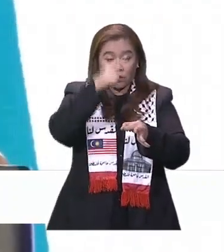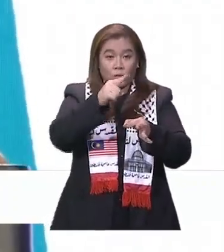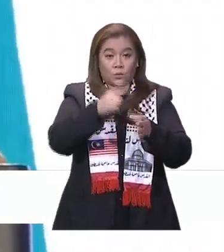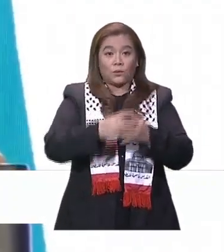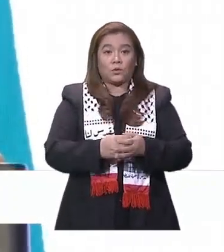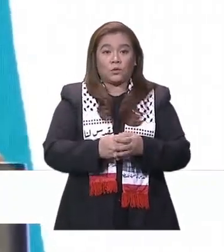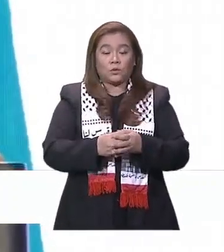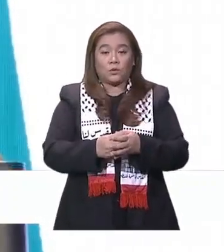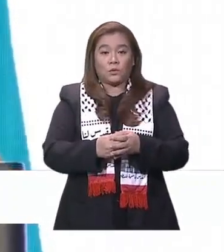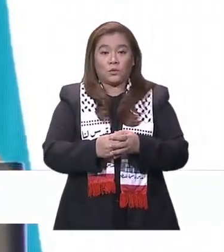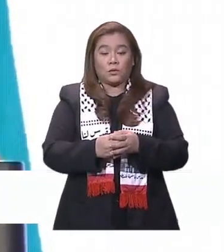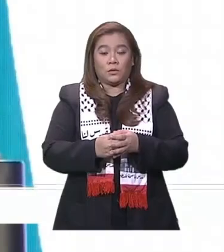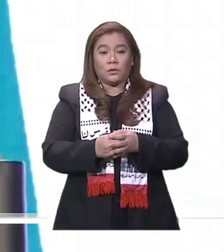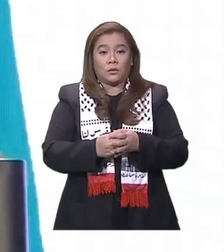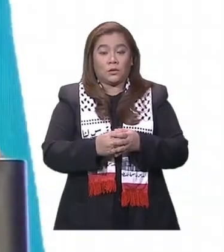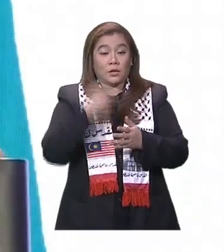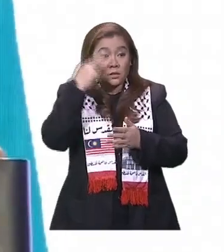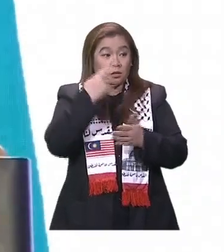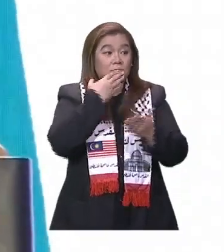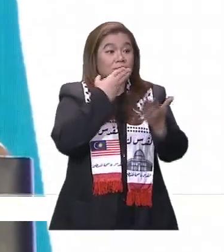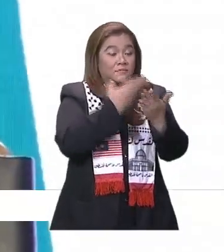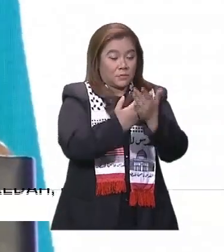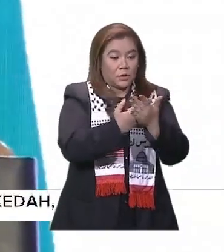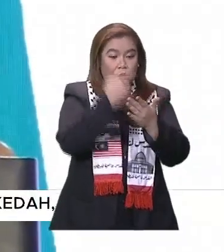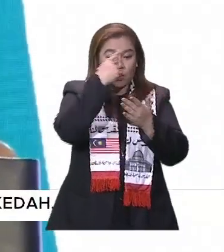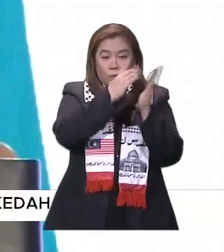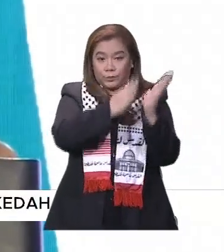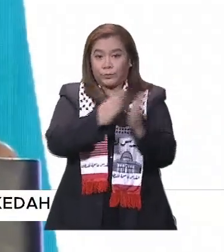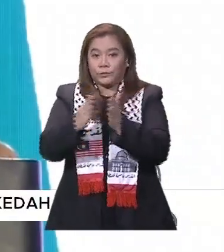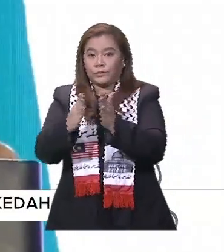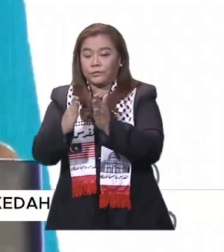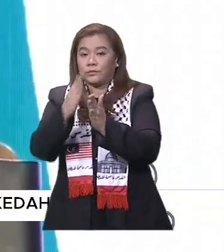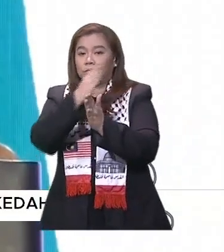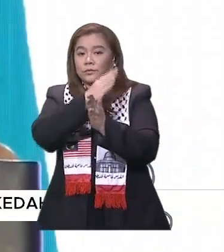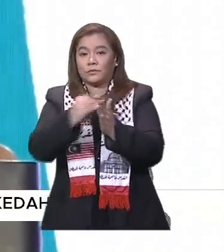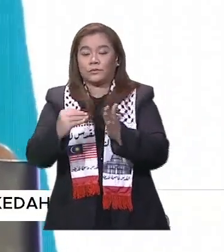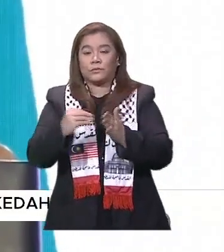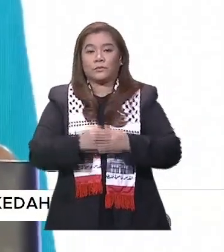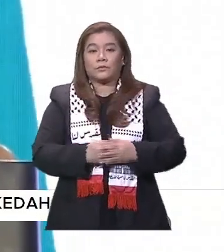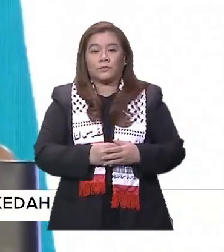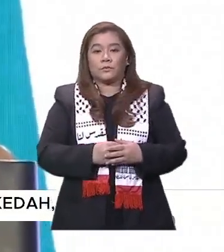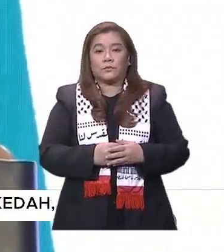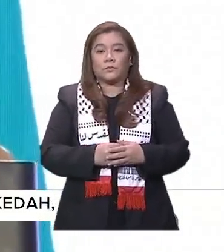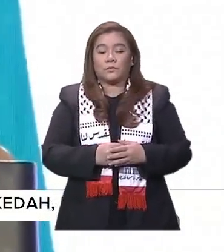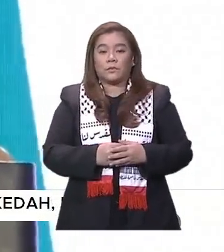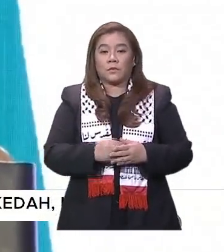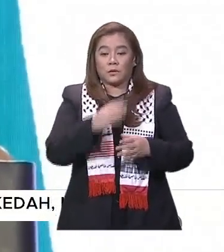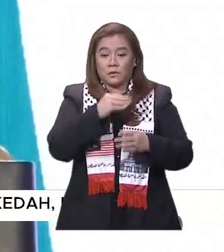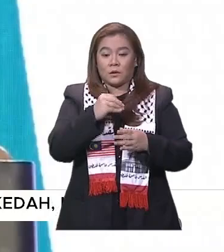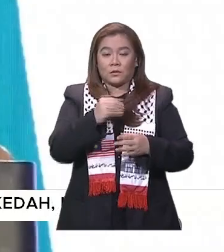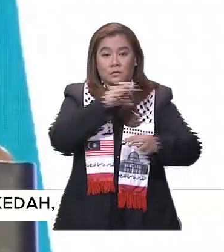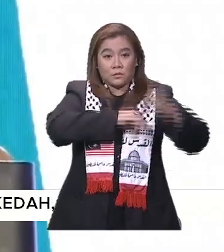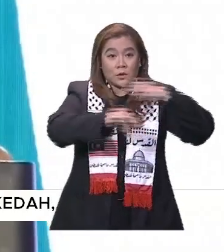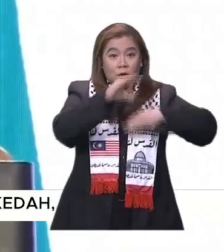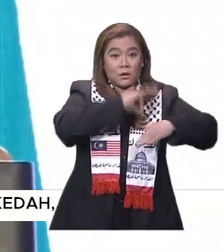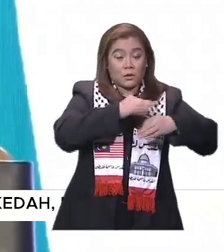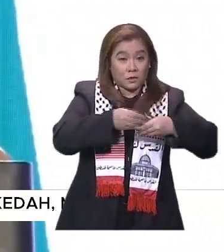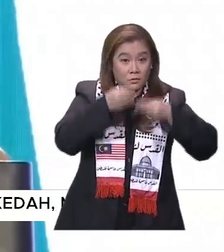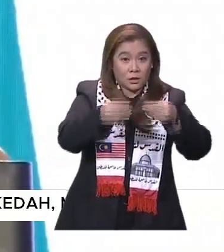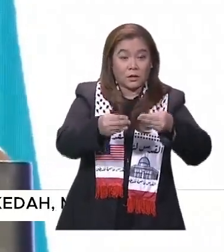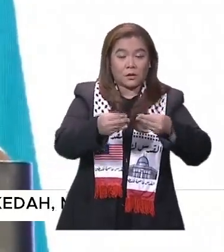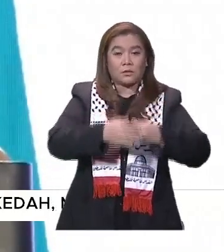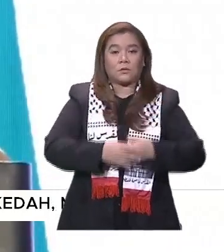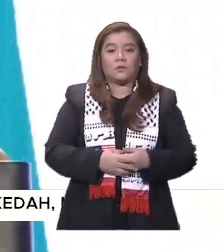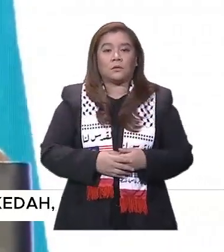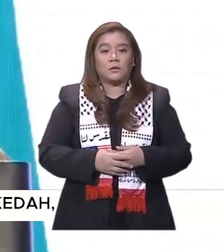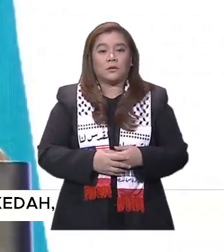reason, for the infrastructure, for the attractive incentives, which is, of course,